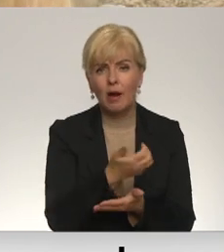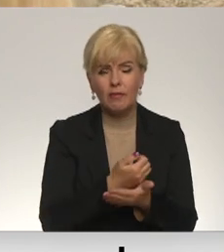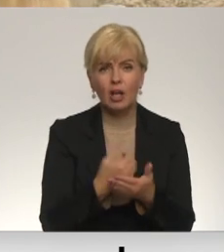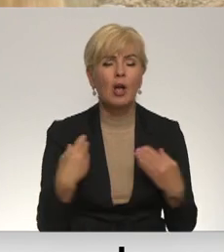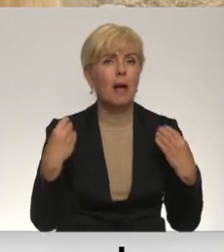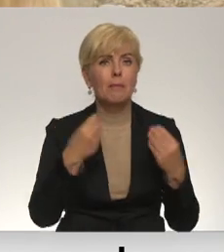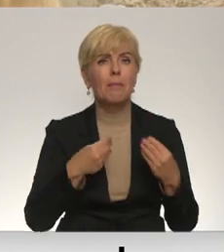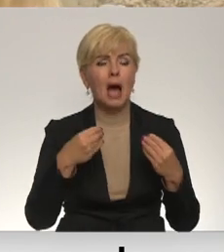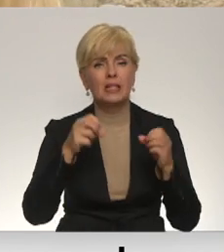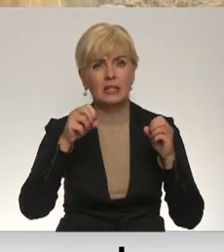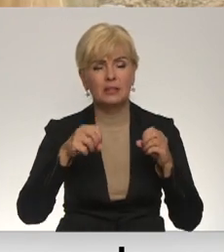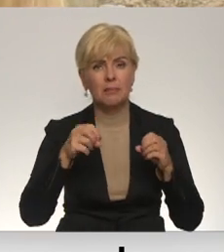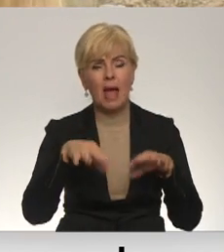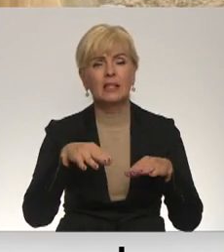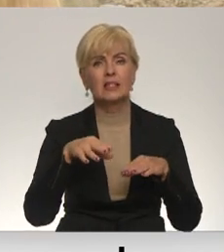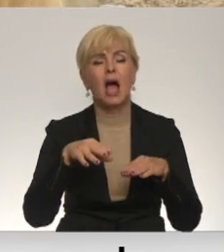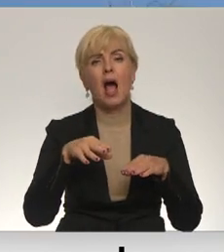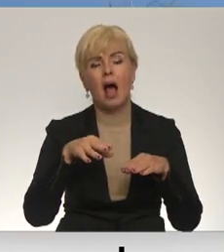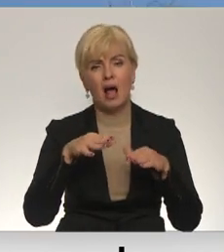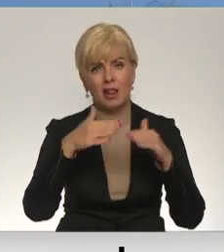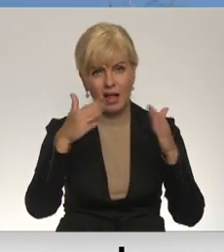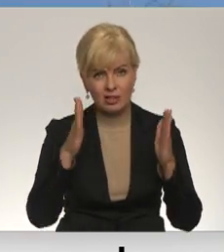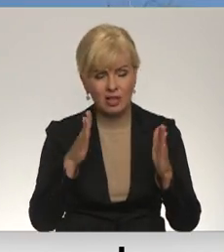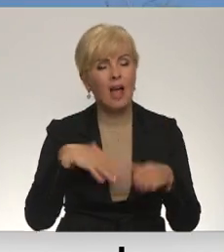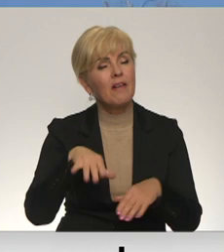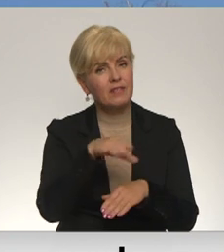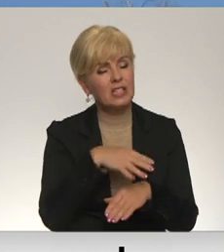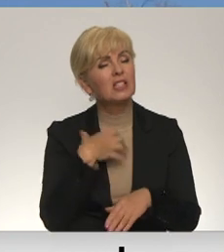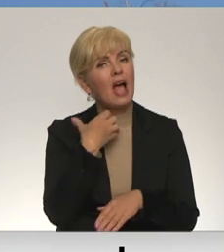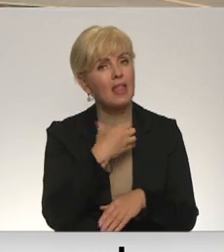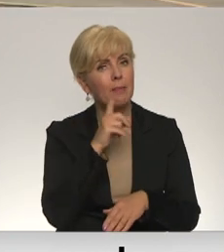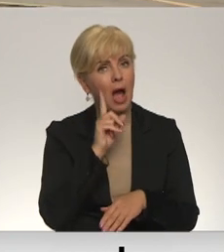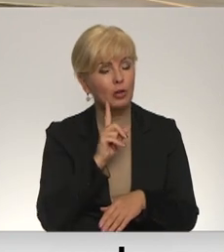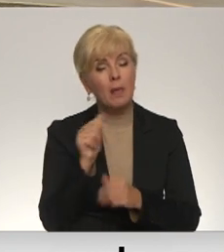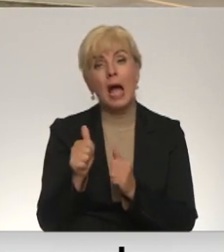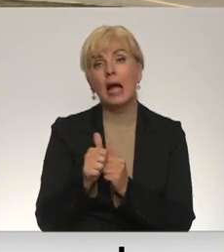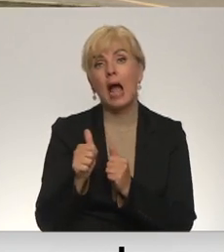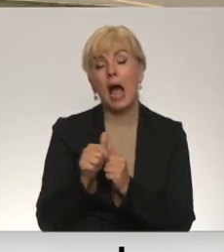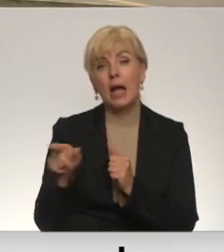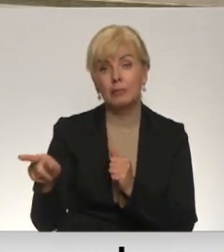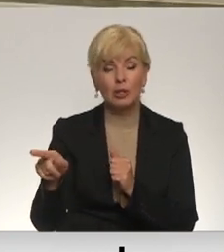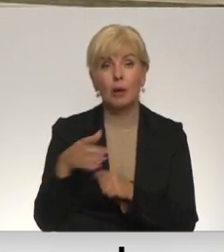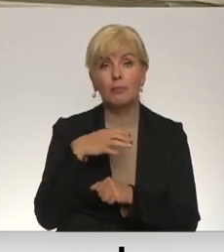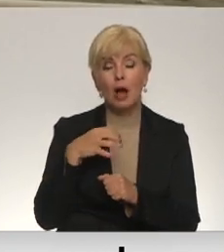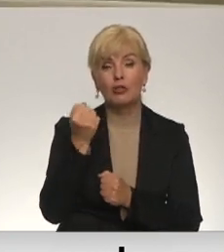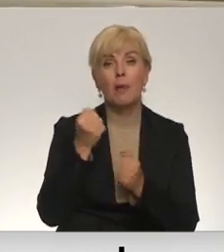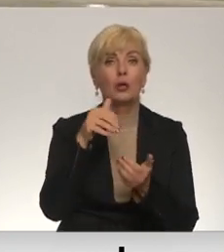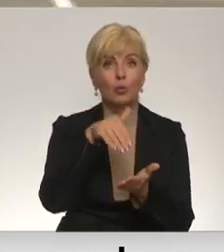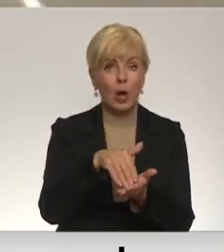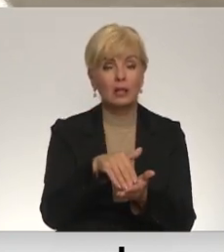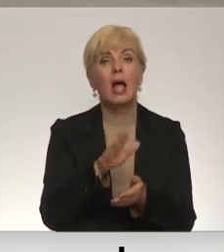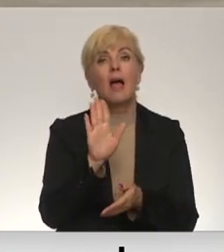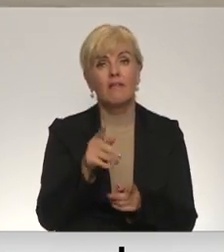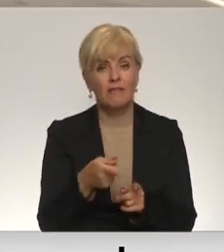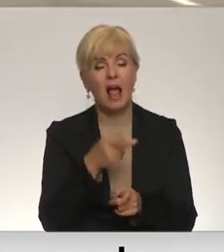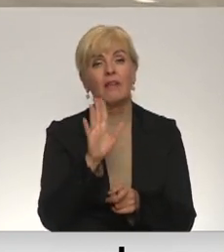kabīnes, šīs visas ir ērtības, kas ir nepieciešamas. Kaimiņu pašvaldībā šovasar auto novietot stāvlaukumā varēšot bez